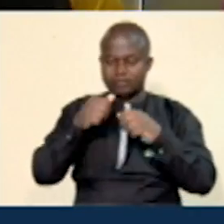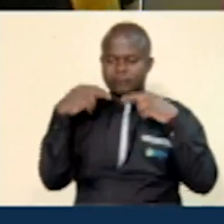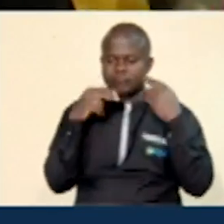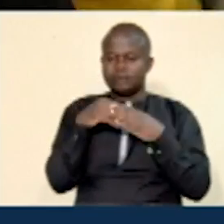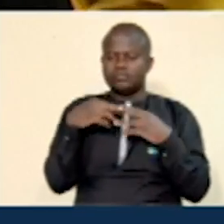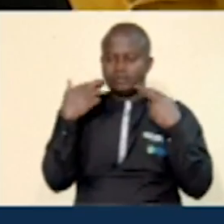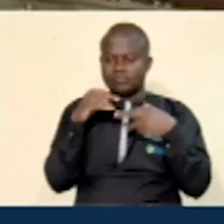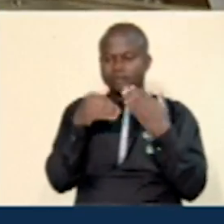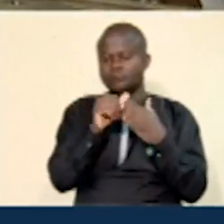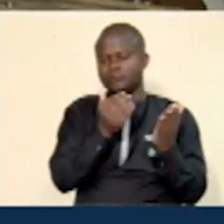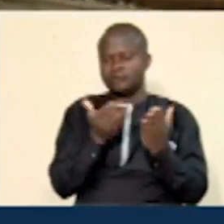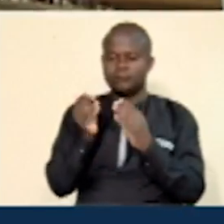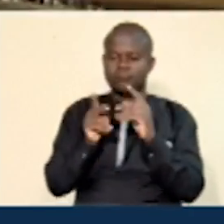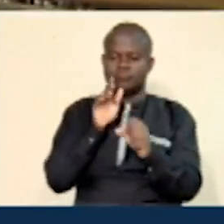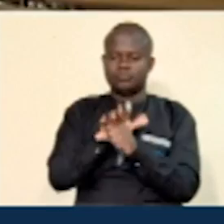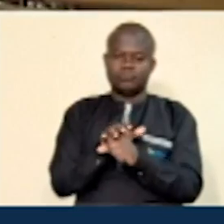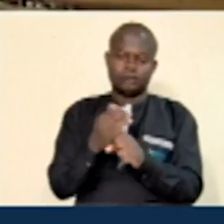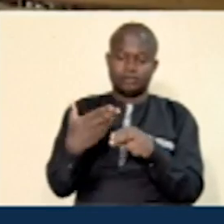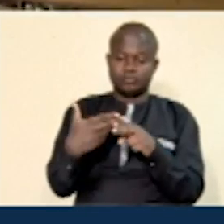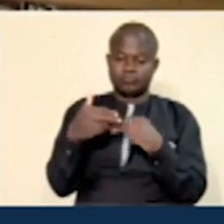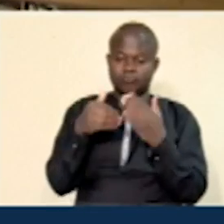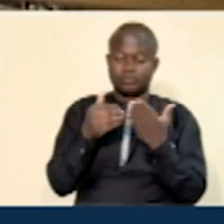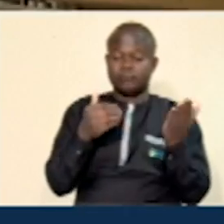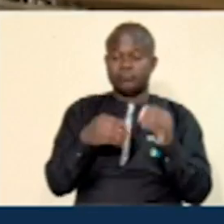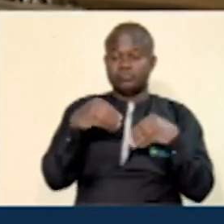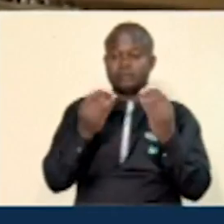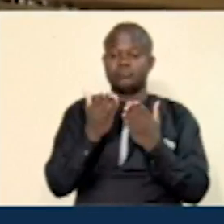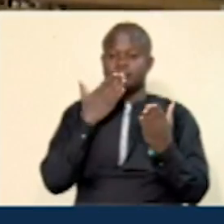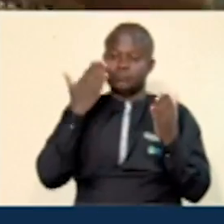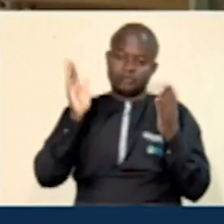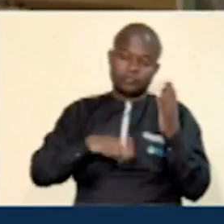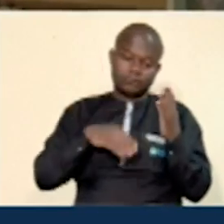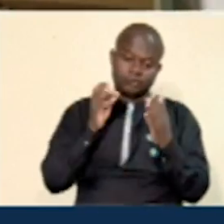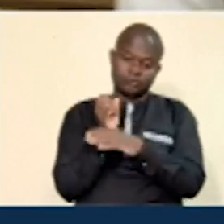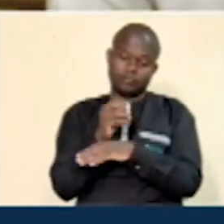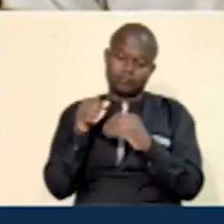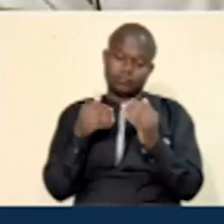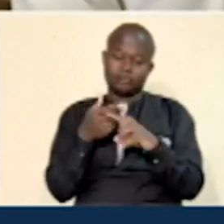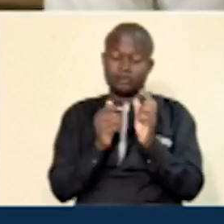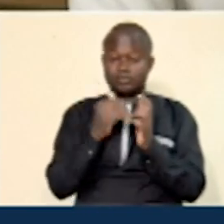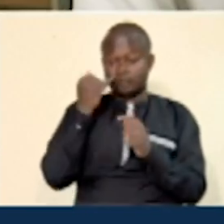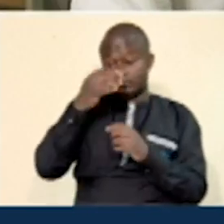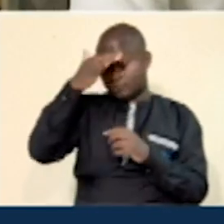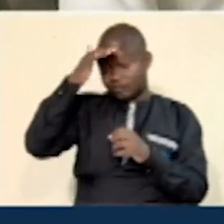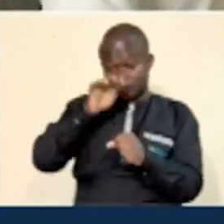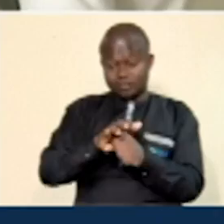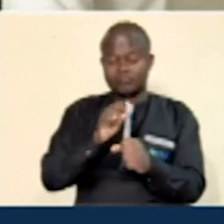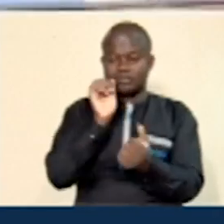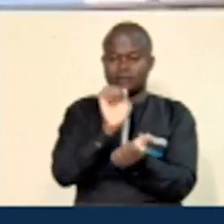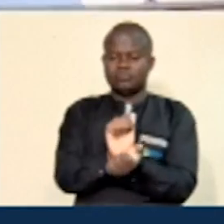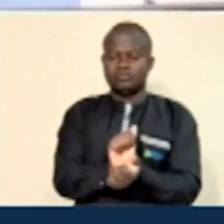n'ahandi hakirira abantu benshi, ngo mu minsi ya vuba abazaba bagitanga serivisi nabi bazagirwa inama, ariko aho bikabije bazajya